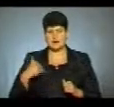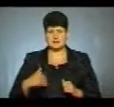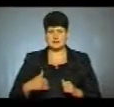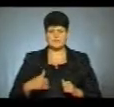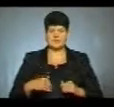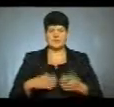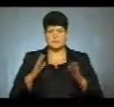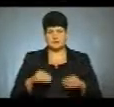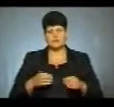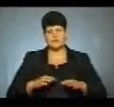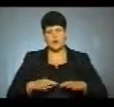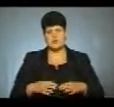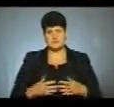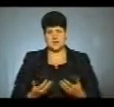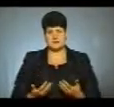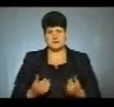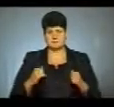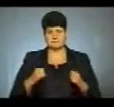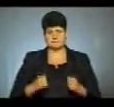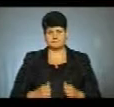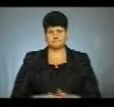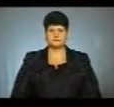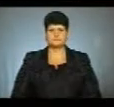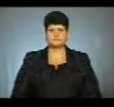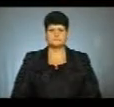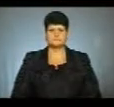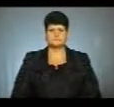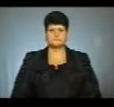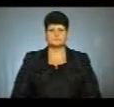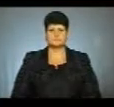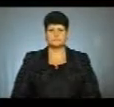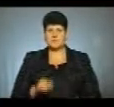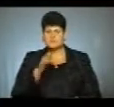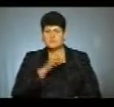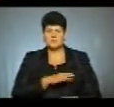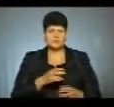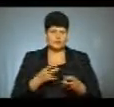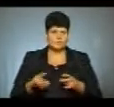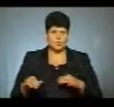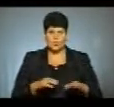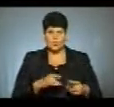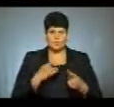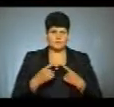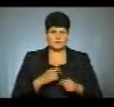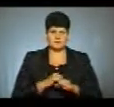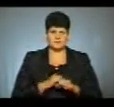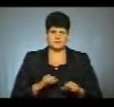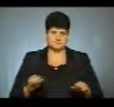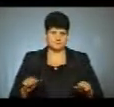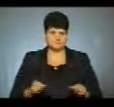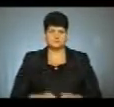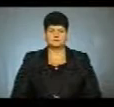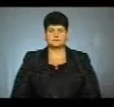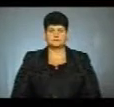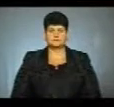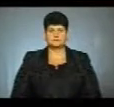м'язи тіла мають бути розплавлені. Розпиріться, будь ласка, на спинку стільця. Під час вимірювання не потрібно рухатись і розмовляти, щоб отримати достовірні